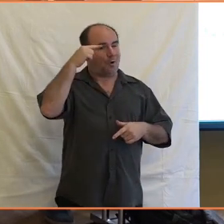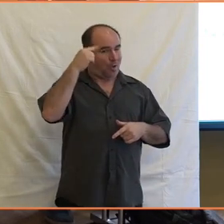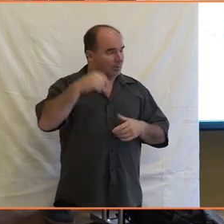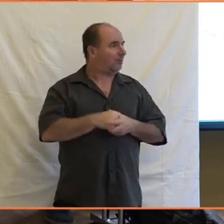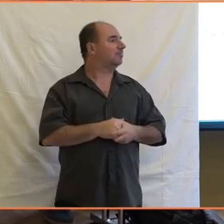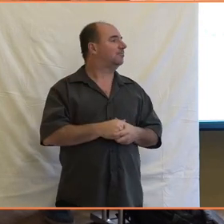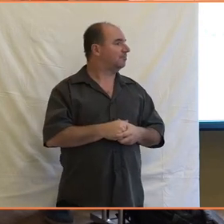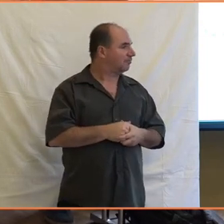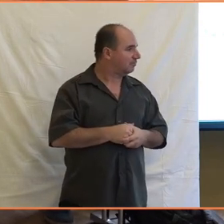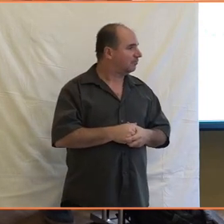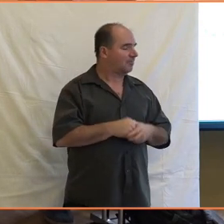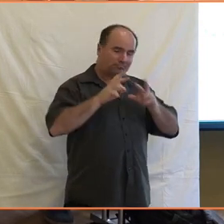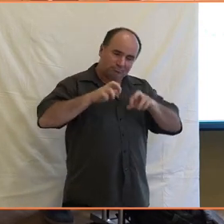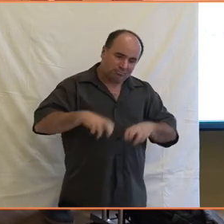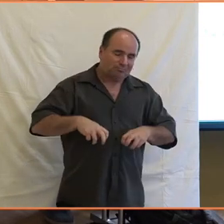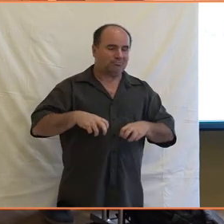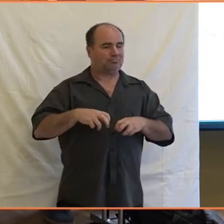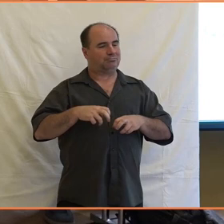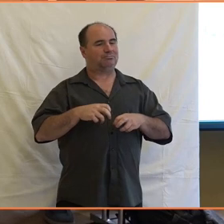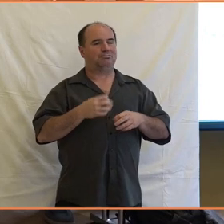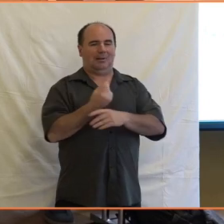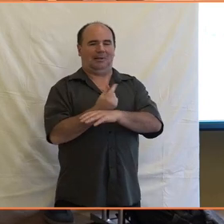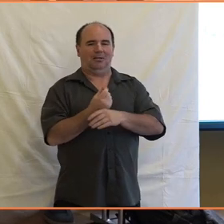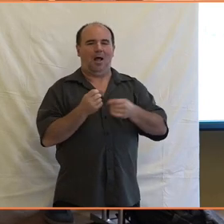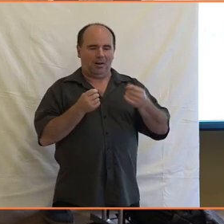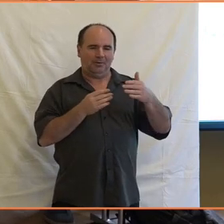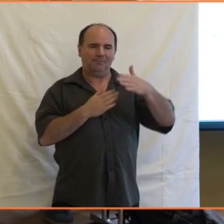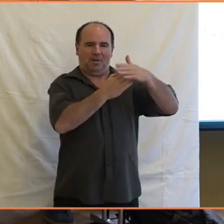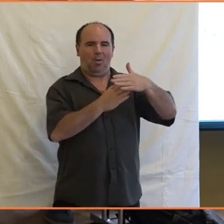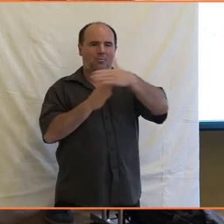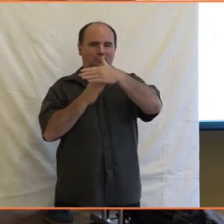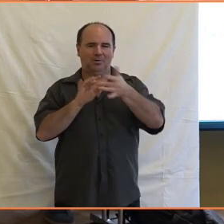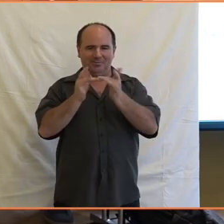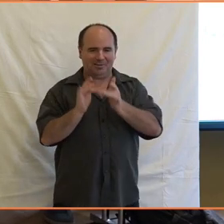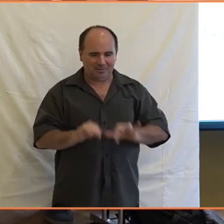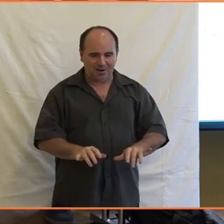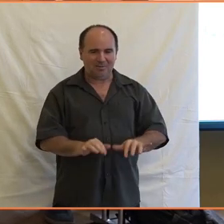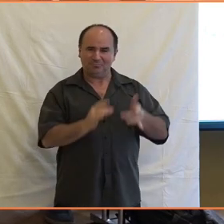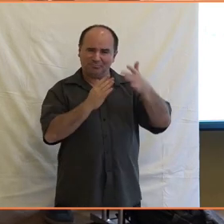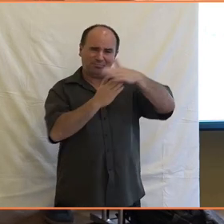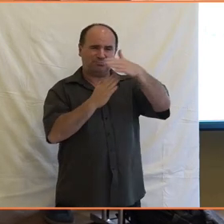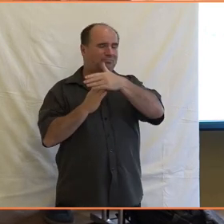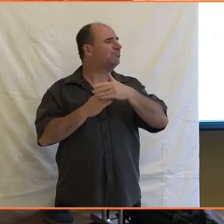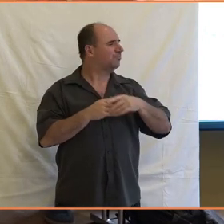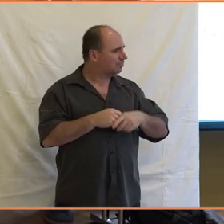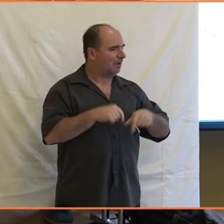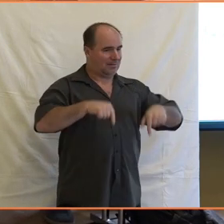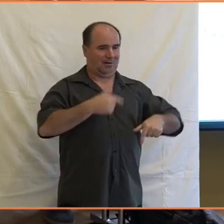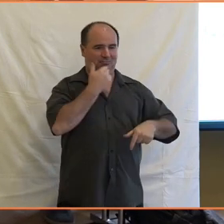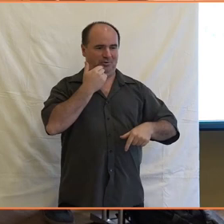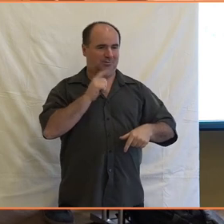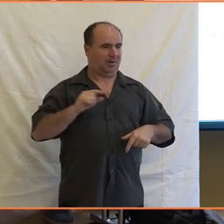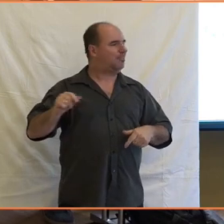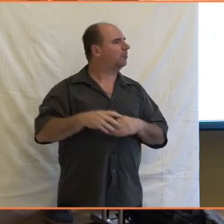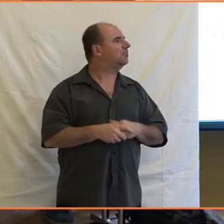digitálním vyloučením. Řekl bych, dá se říct, asi jeden z největších odborníků na digitální propast a digitální vyloučení tady v Česku. Napsal